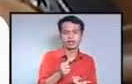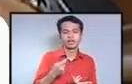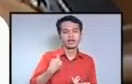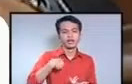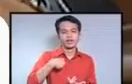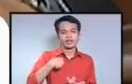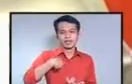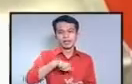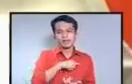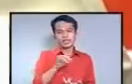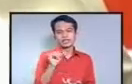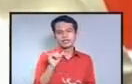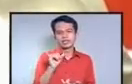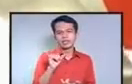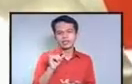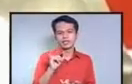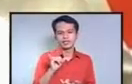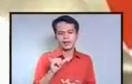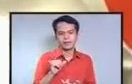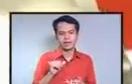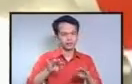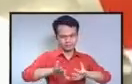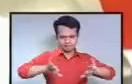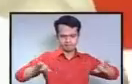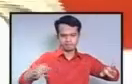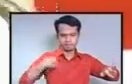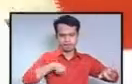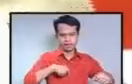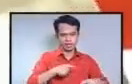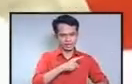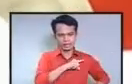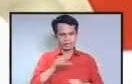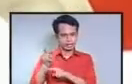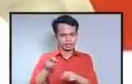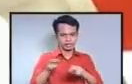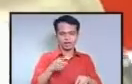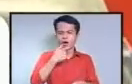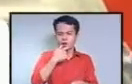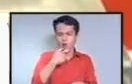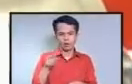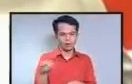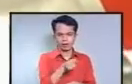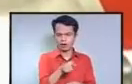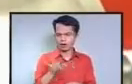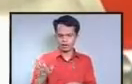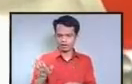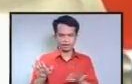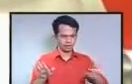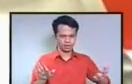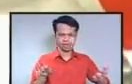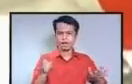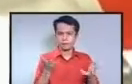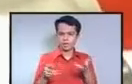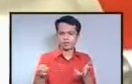naman po ay parang referee, nagbabantay lang po. You know? Pipito lang po kami para sabihin, teka, baka